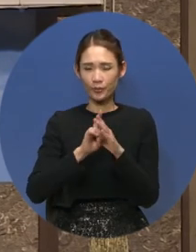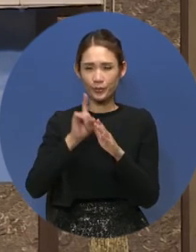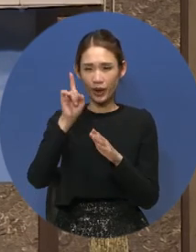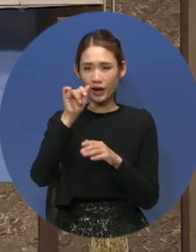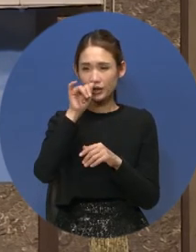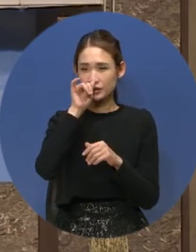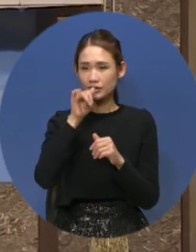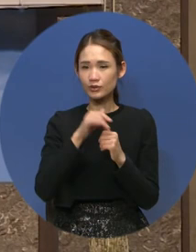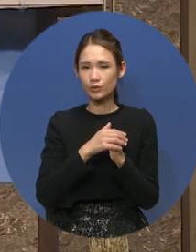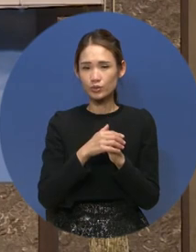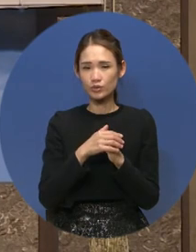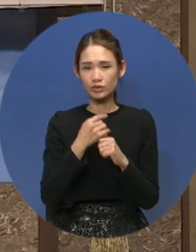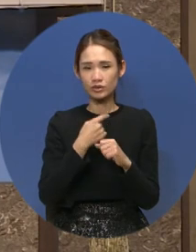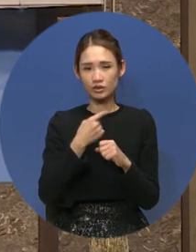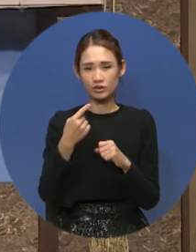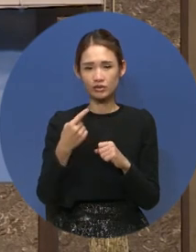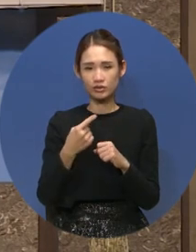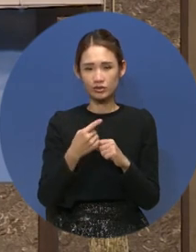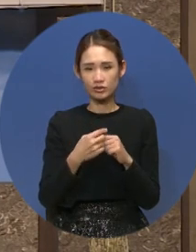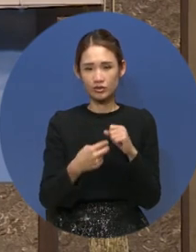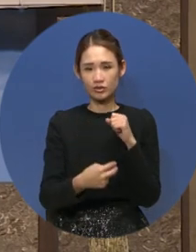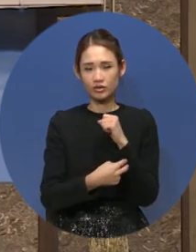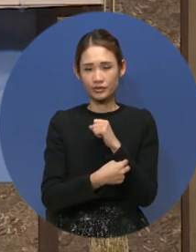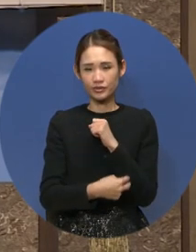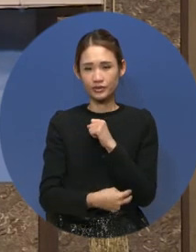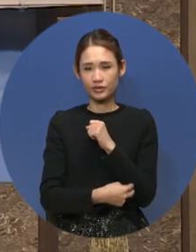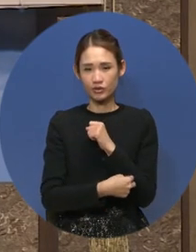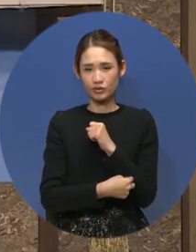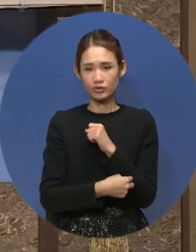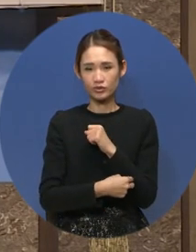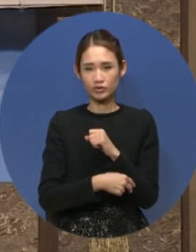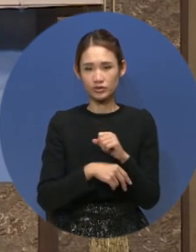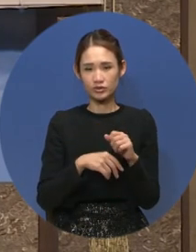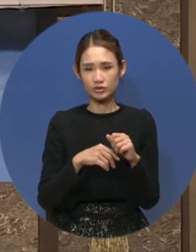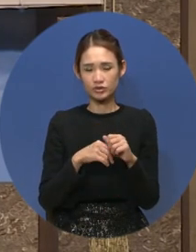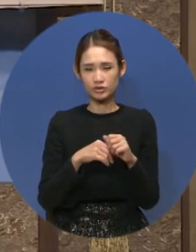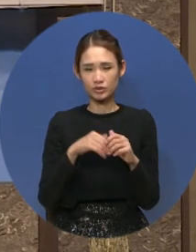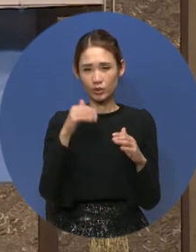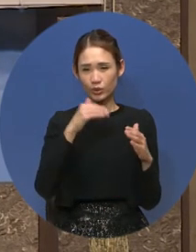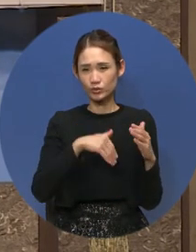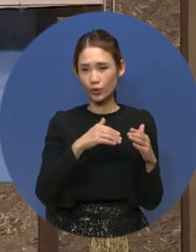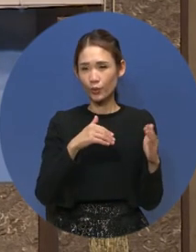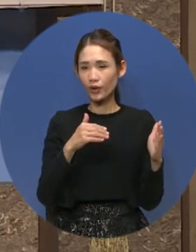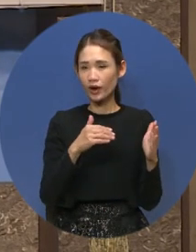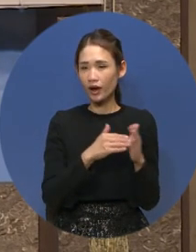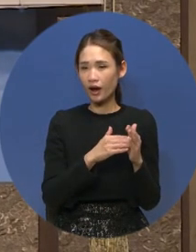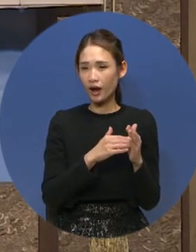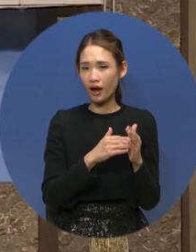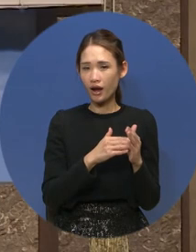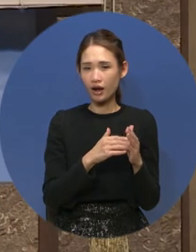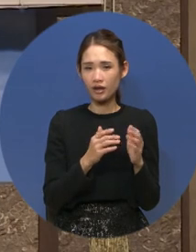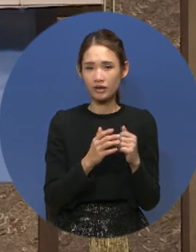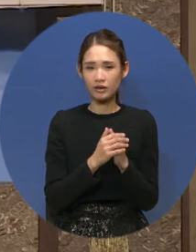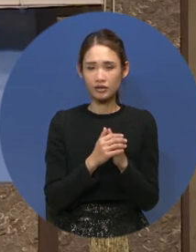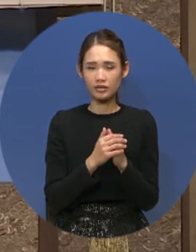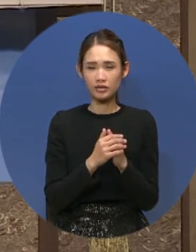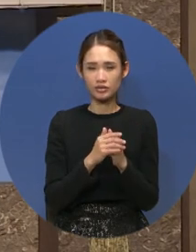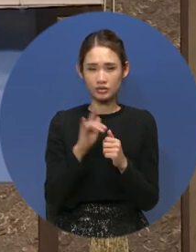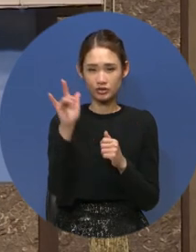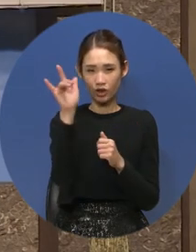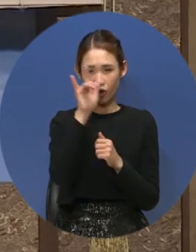그리고 내년에는 영등포 로타리, 여의도로 넘어가는 영등포 로타리 고가를 철거합니다. 영등포 로타리 고가는